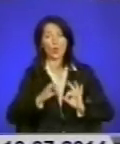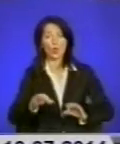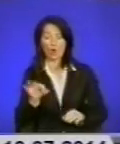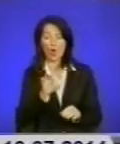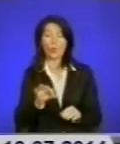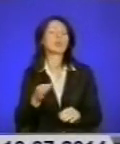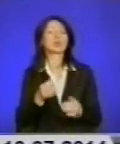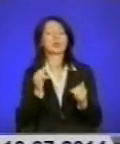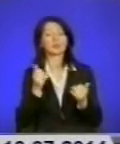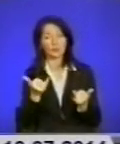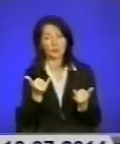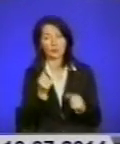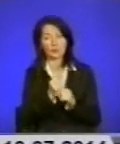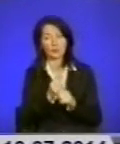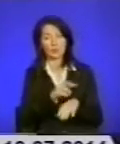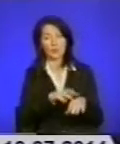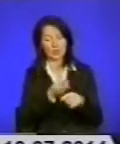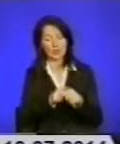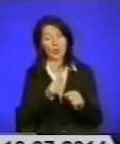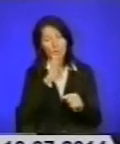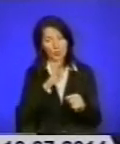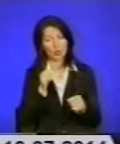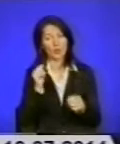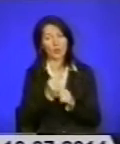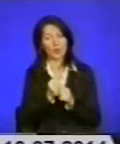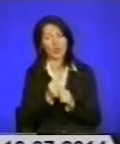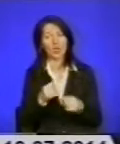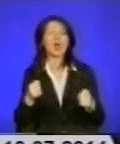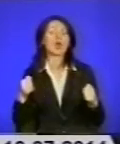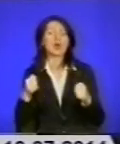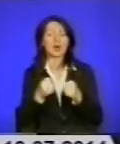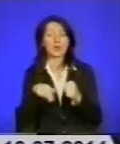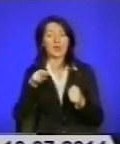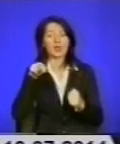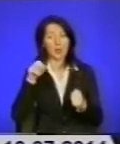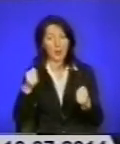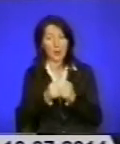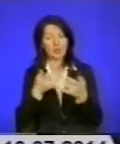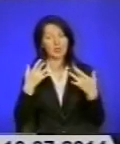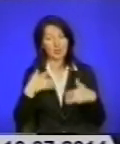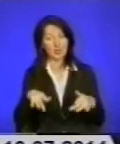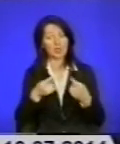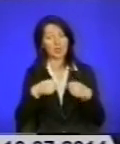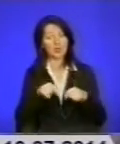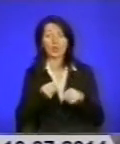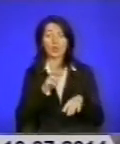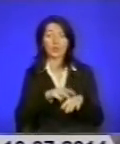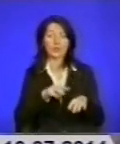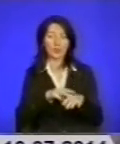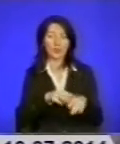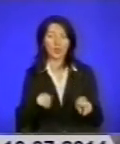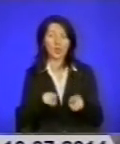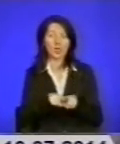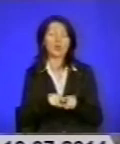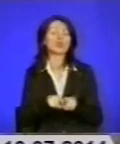області. Наразі працівник міліції, якого підозрюють у вчиненні дорожньо-транспортної пригоди, звільнений з органів внутрішніх справ. Також